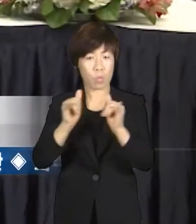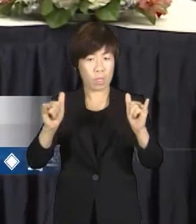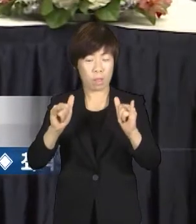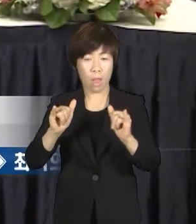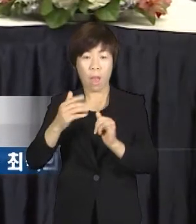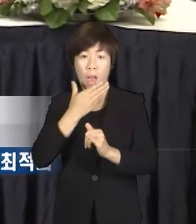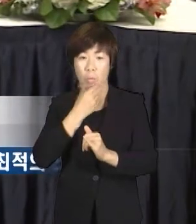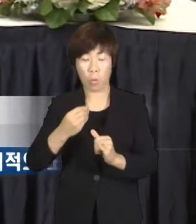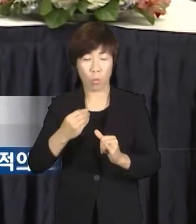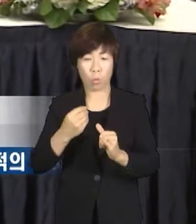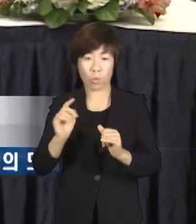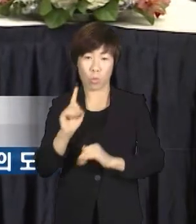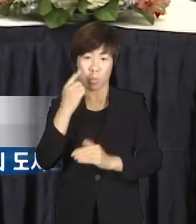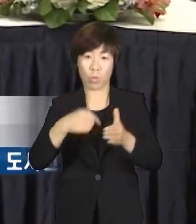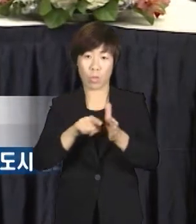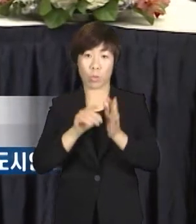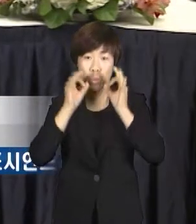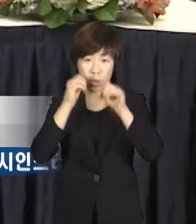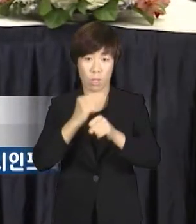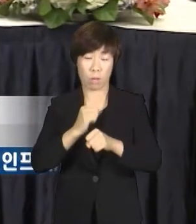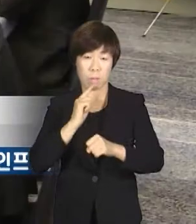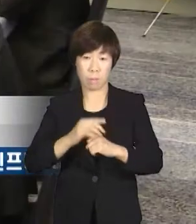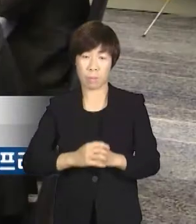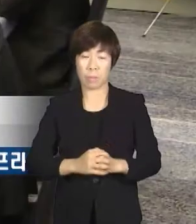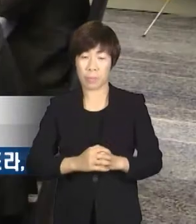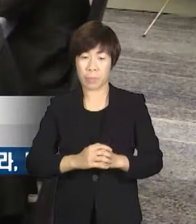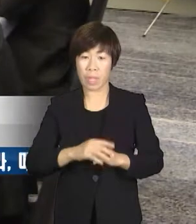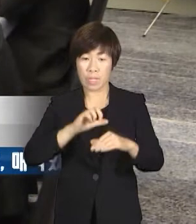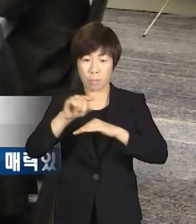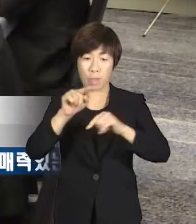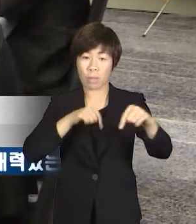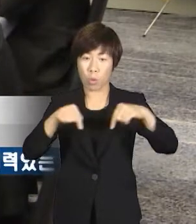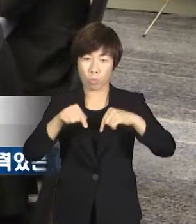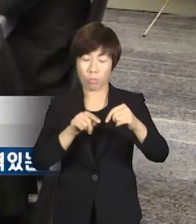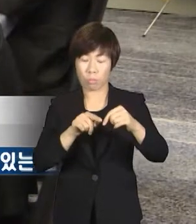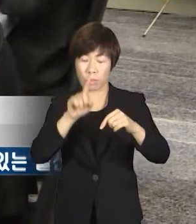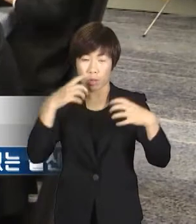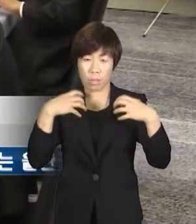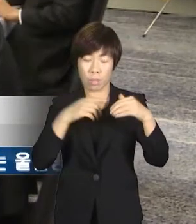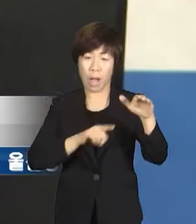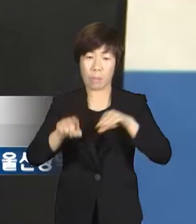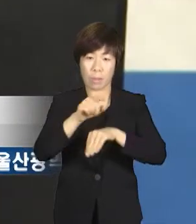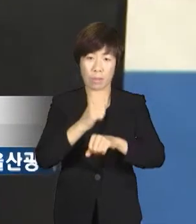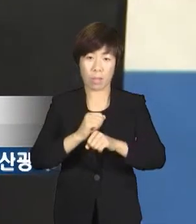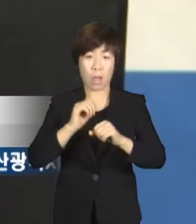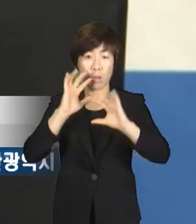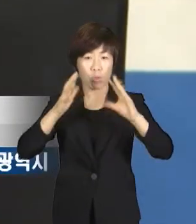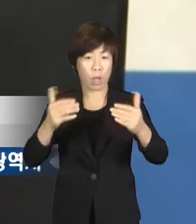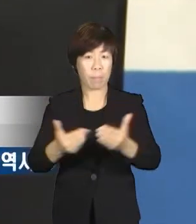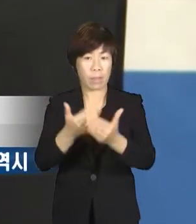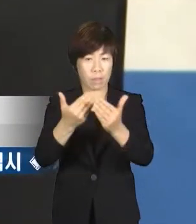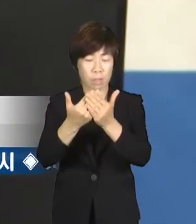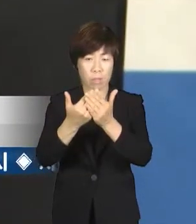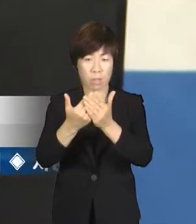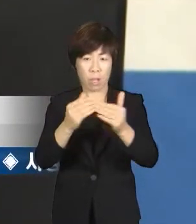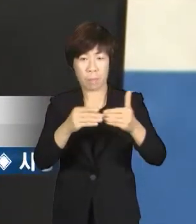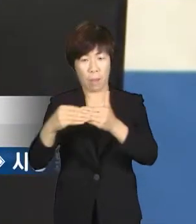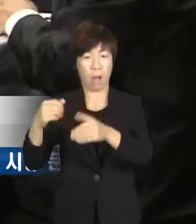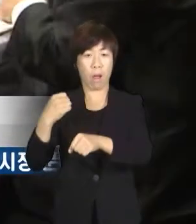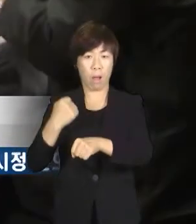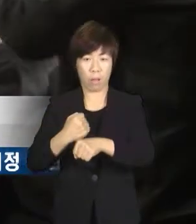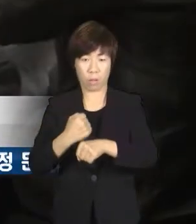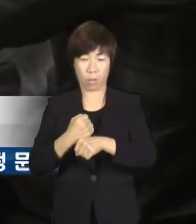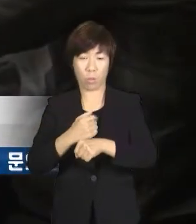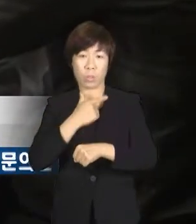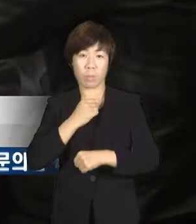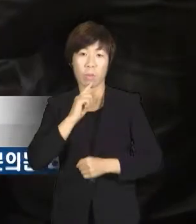것을 다짐했으며 이제는 지방정부가 앞장서서 국가발전 및 미래 비전을 선도해 나가는 진짜 지방자치를 위한